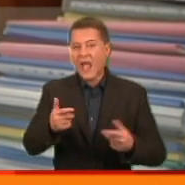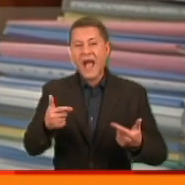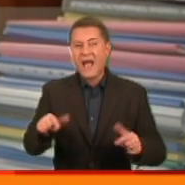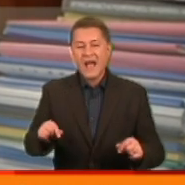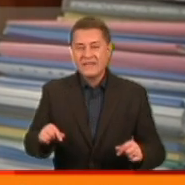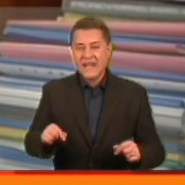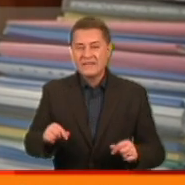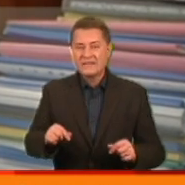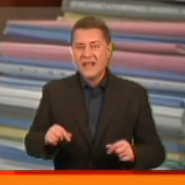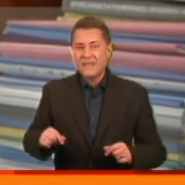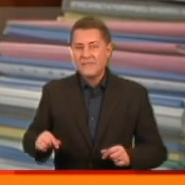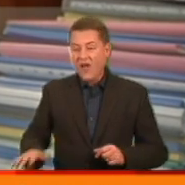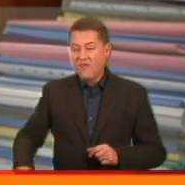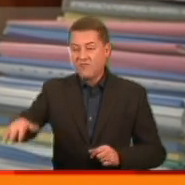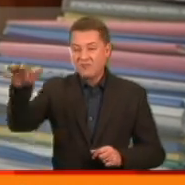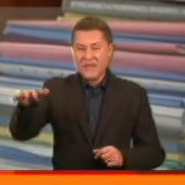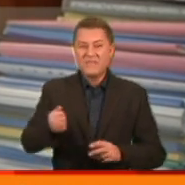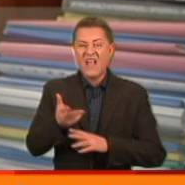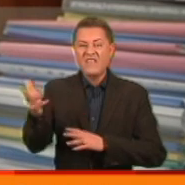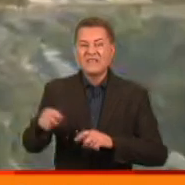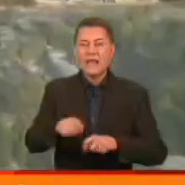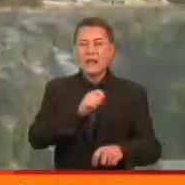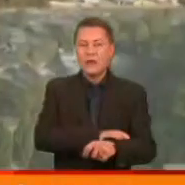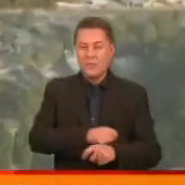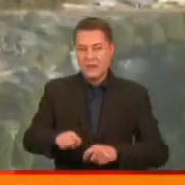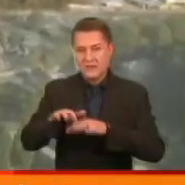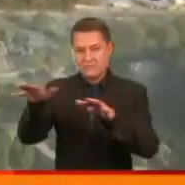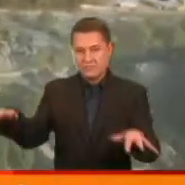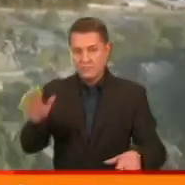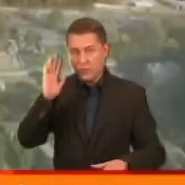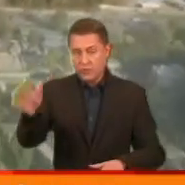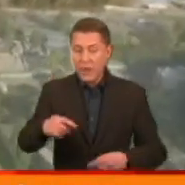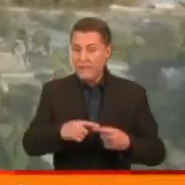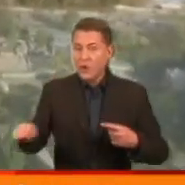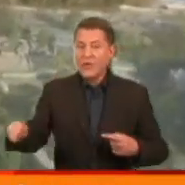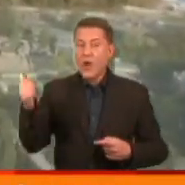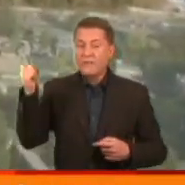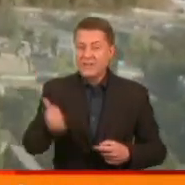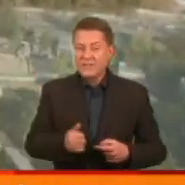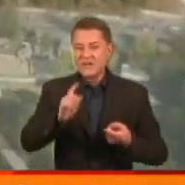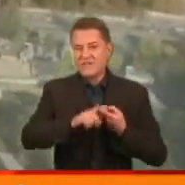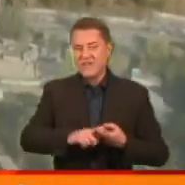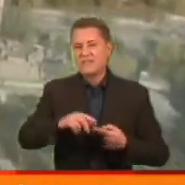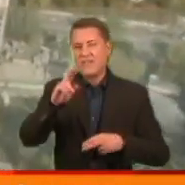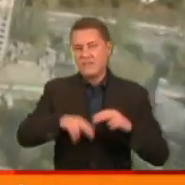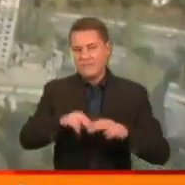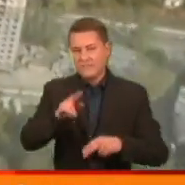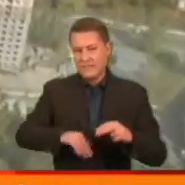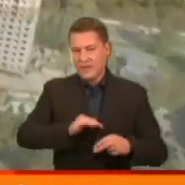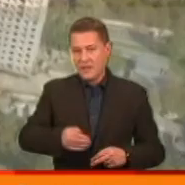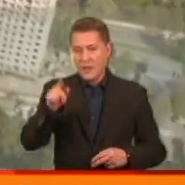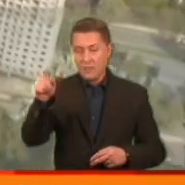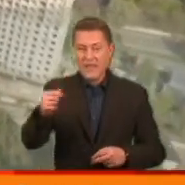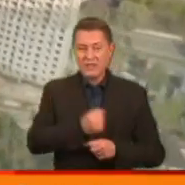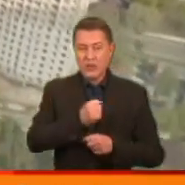вплив очікується на відстані декількох кілометрів. Протягом тижня ми не раз зв'язувалися із керівником будівельної компанії, яка зробила вирву у дворі